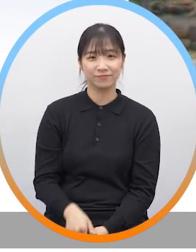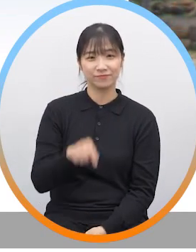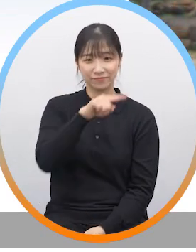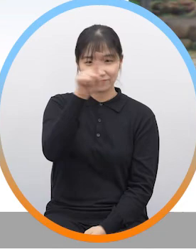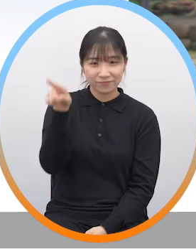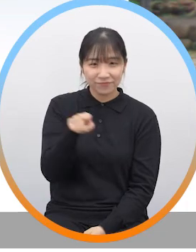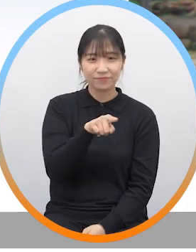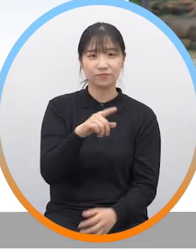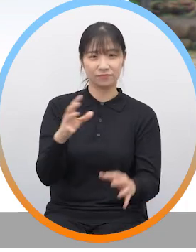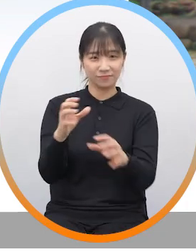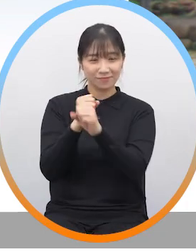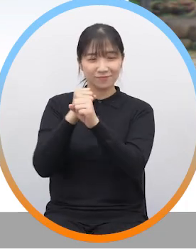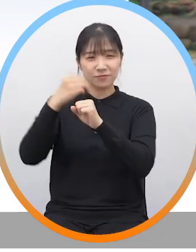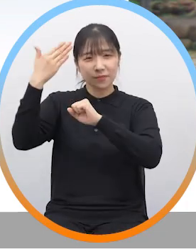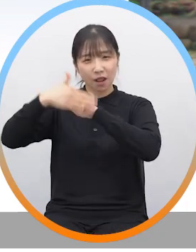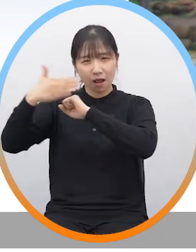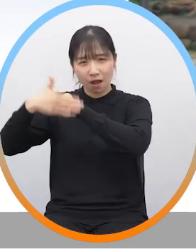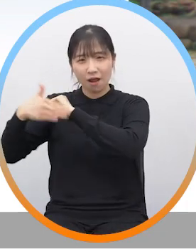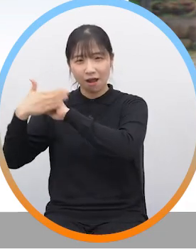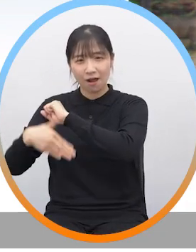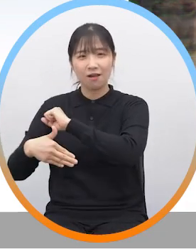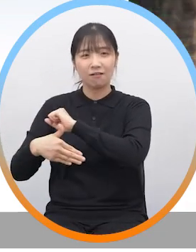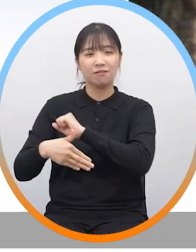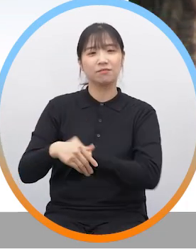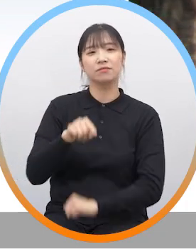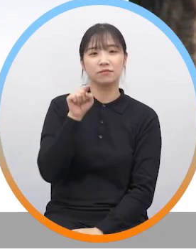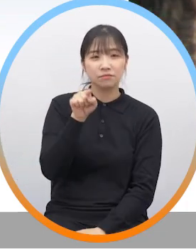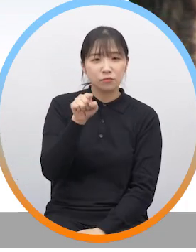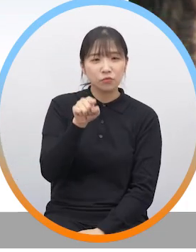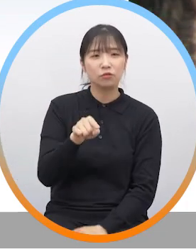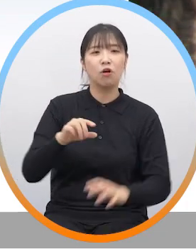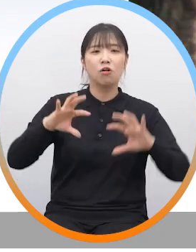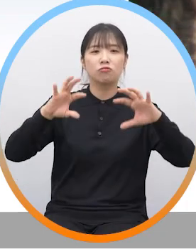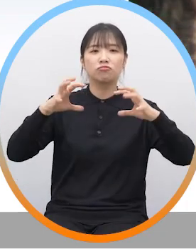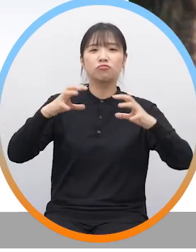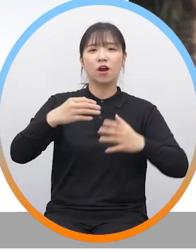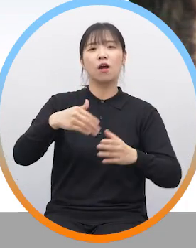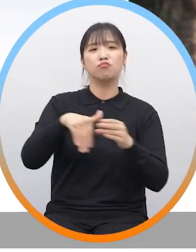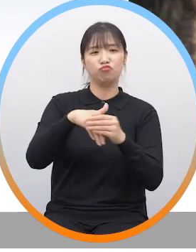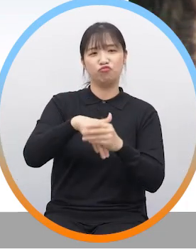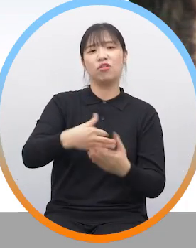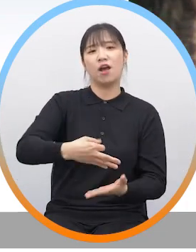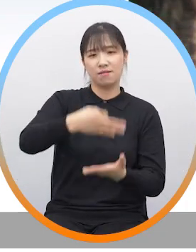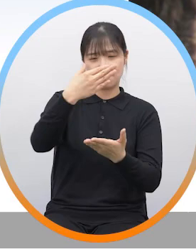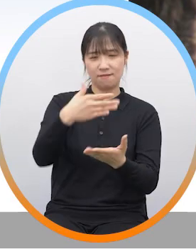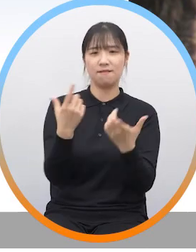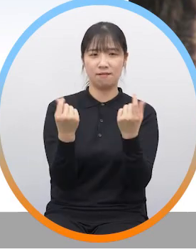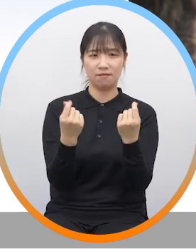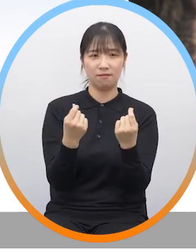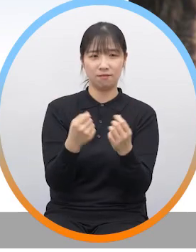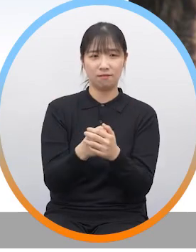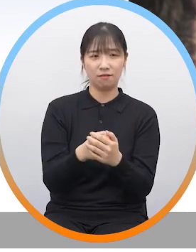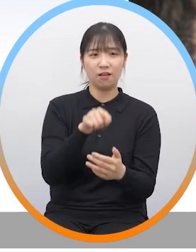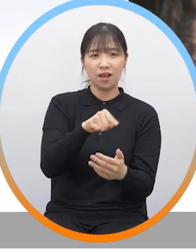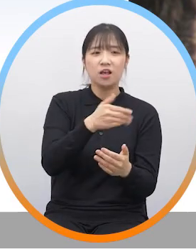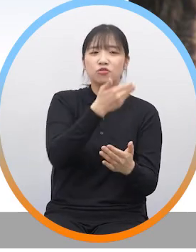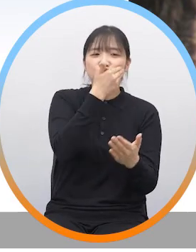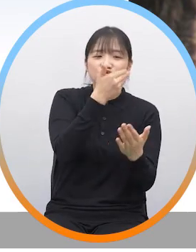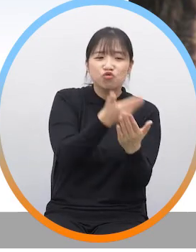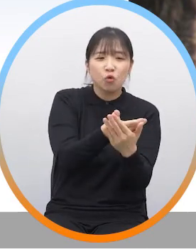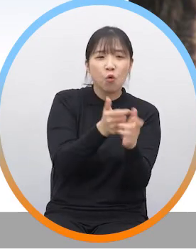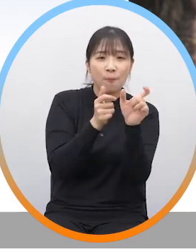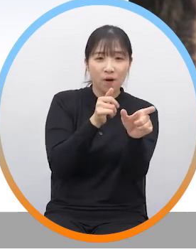이렇게 사진 찍어놓은 것을 올렸습니다. 그래서 국가문화재라는 것을 우리가 아셔야 됩니다. 앞에 중요가